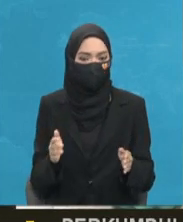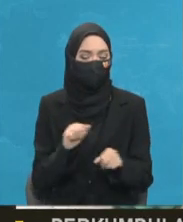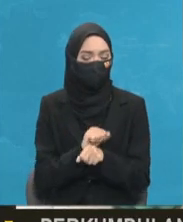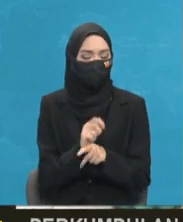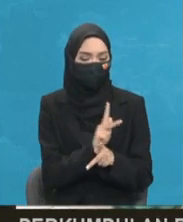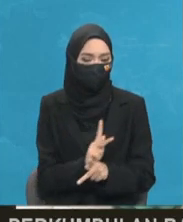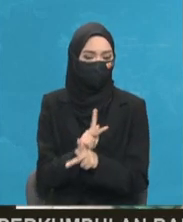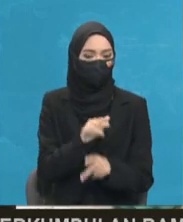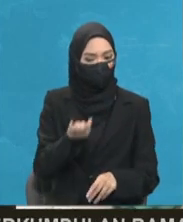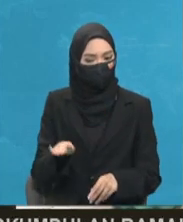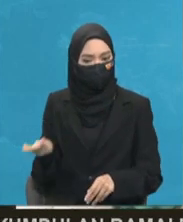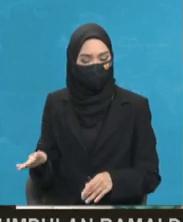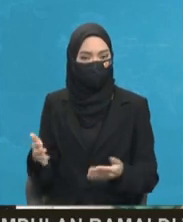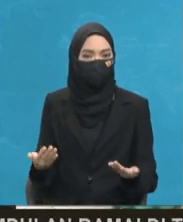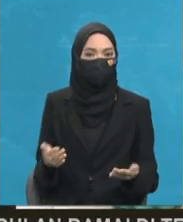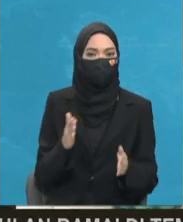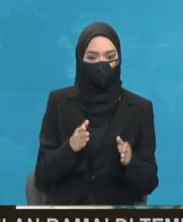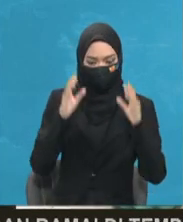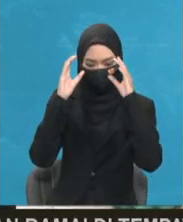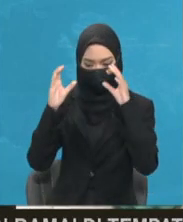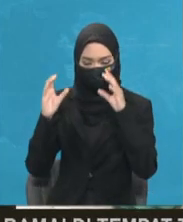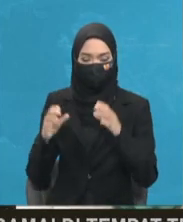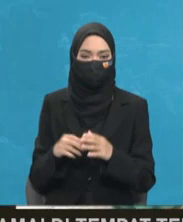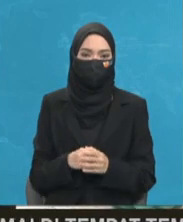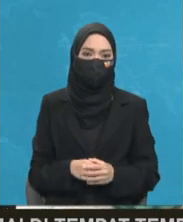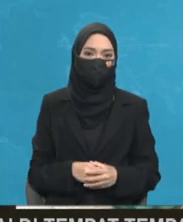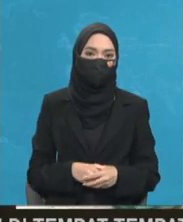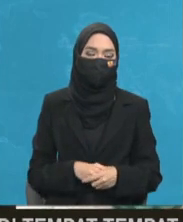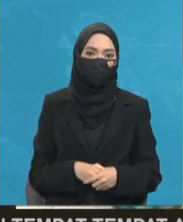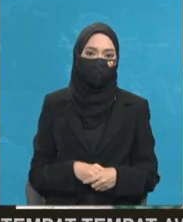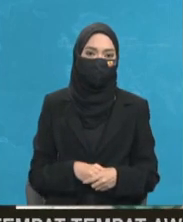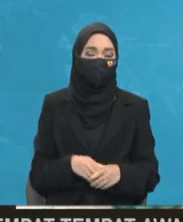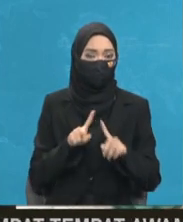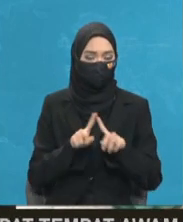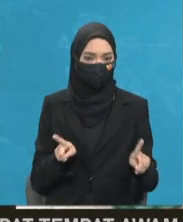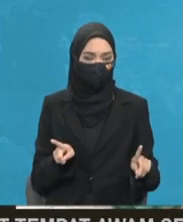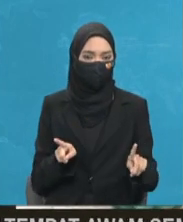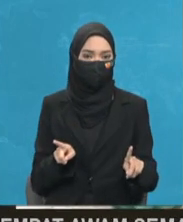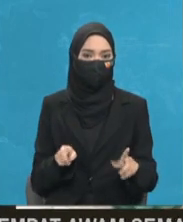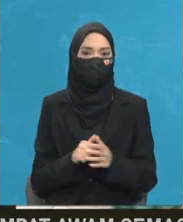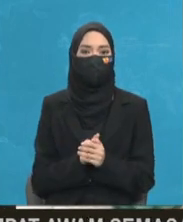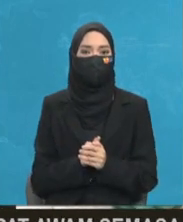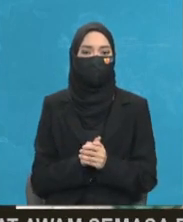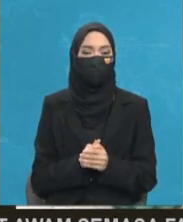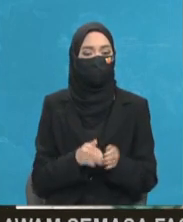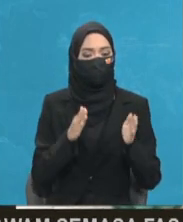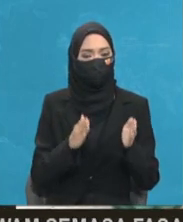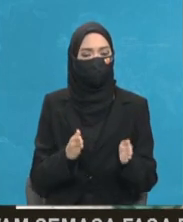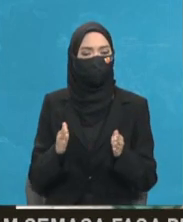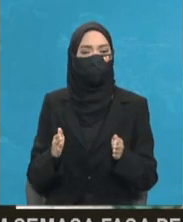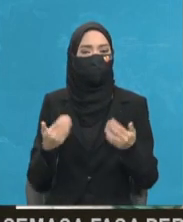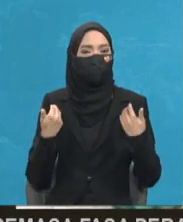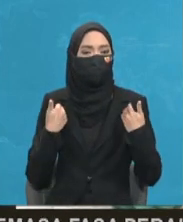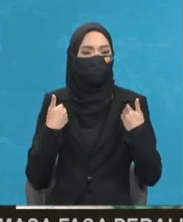pelatih-pelatih dan sebagainya Hai kalau bagaimanapun mereka yang mempunyai sebab-sebab